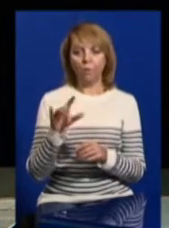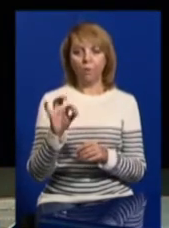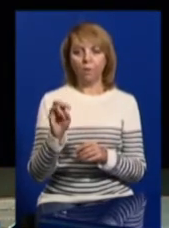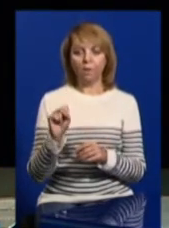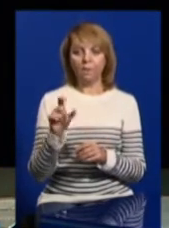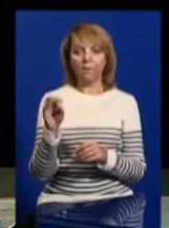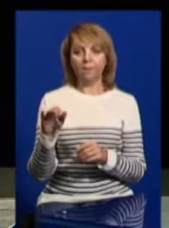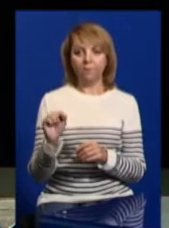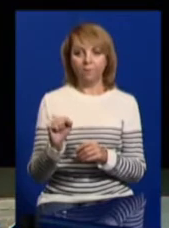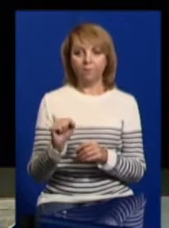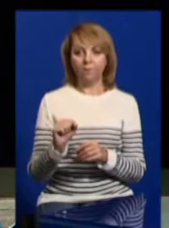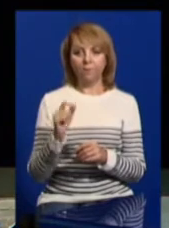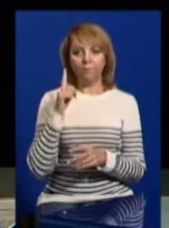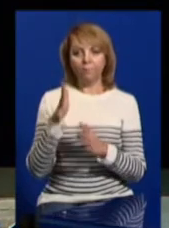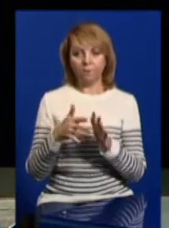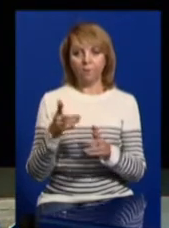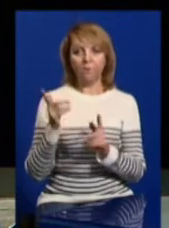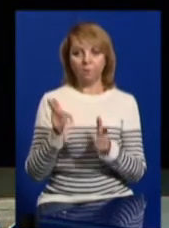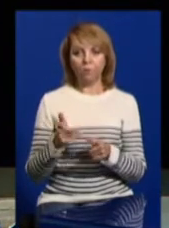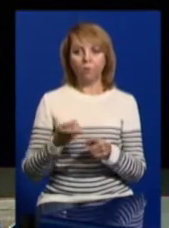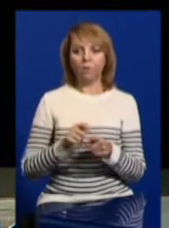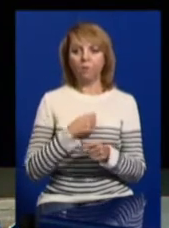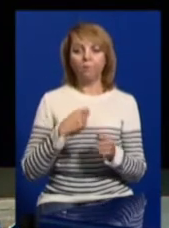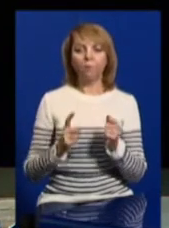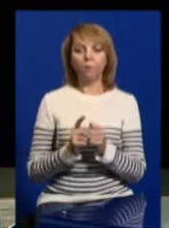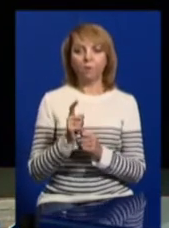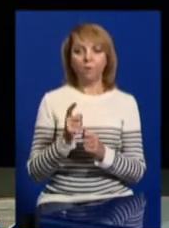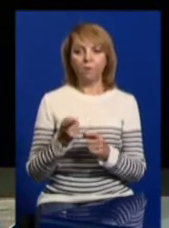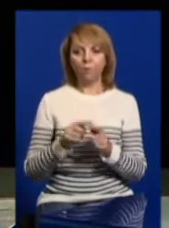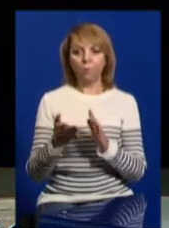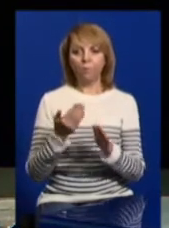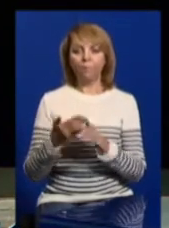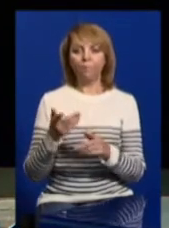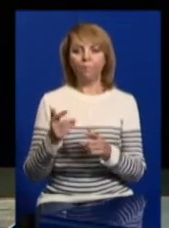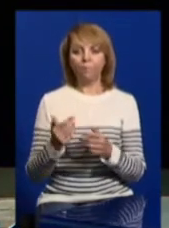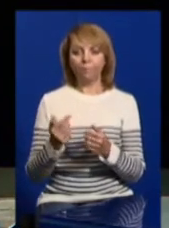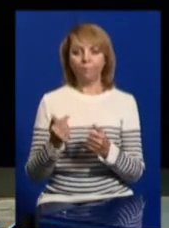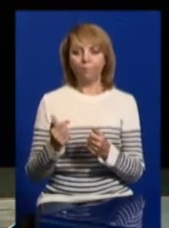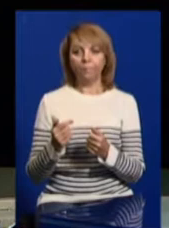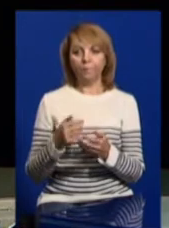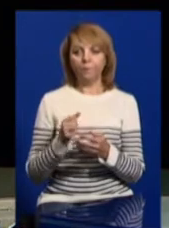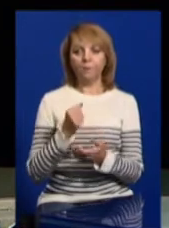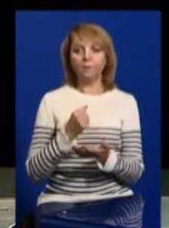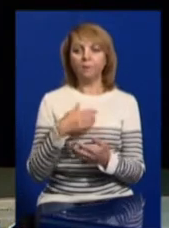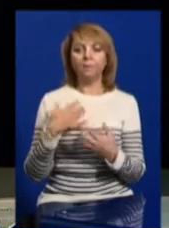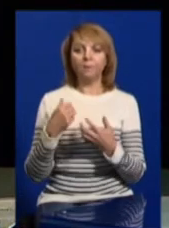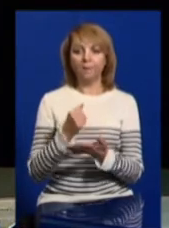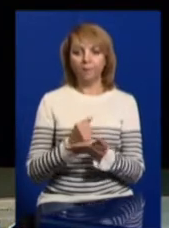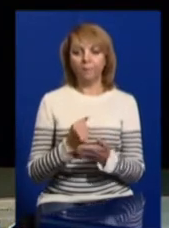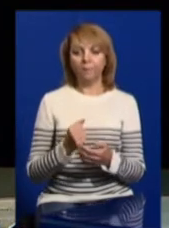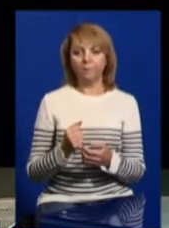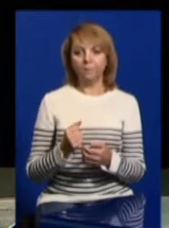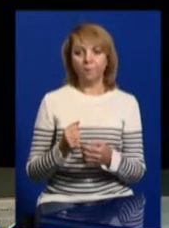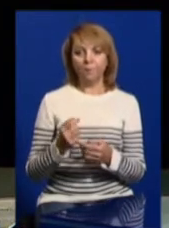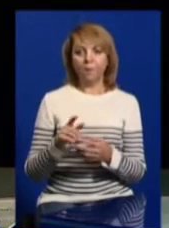Зайцева визнала ще з самого початку позовні вимоги. Я вважаю це адекватно з її сторони,